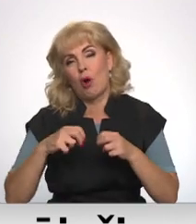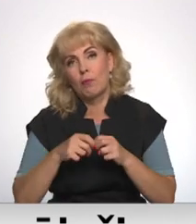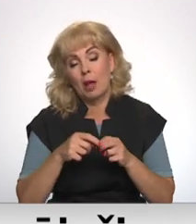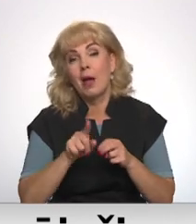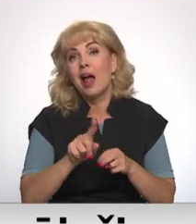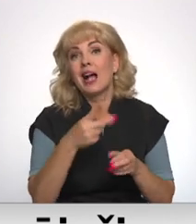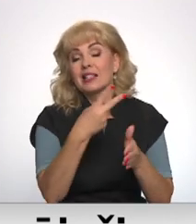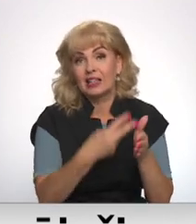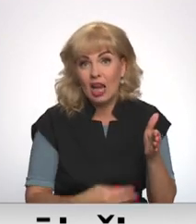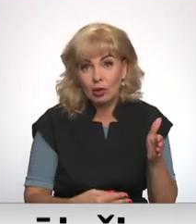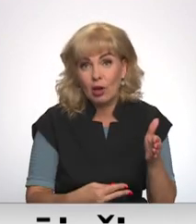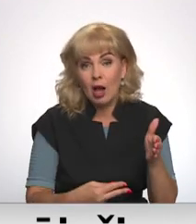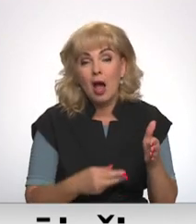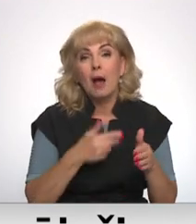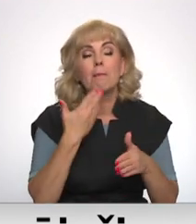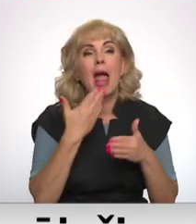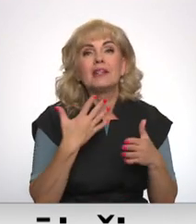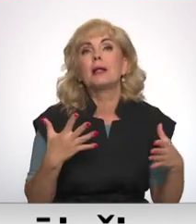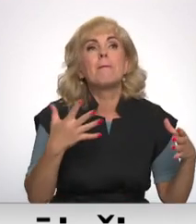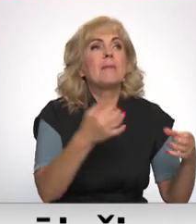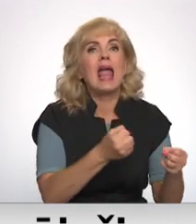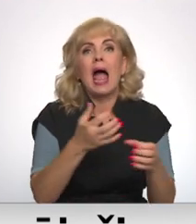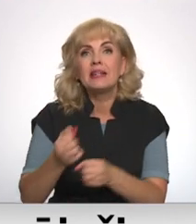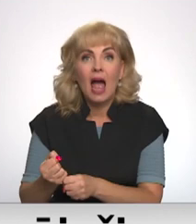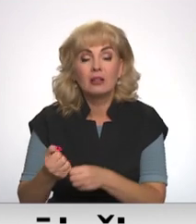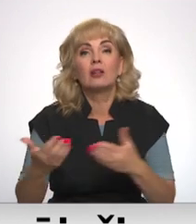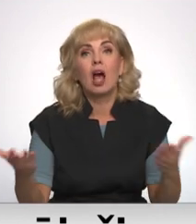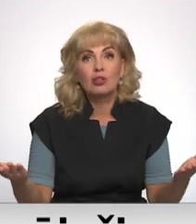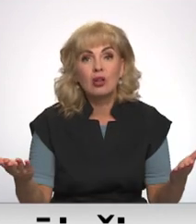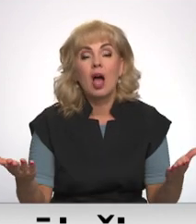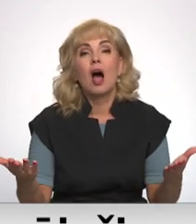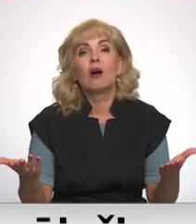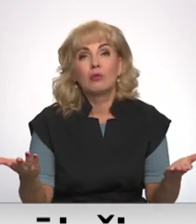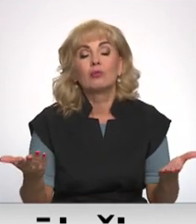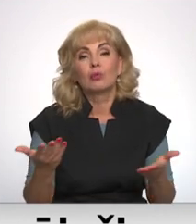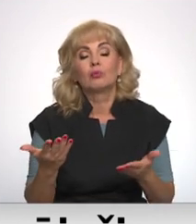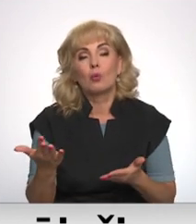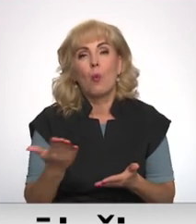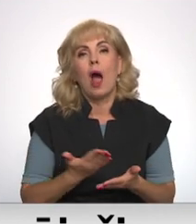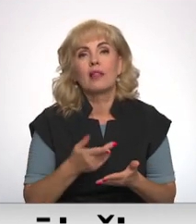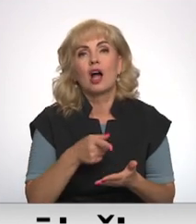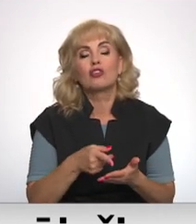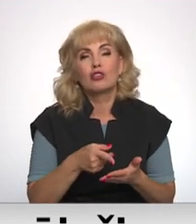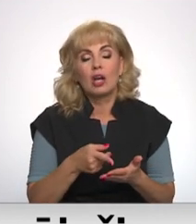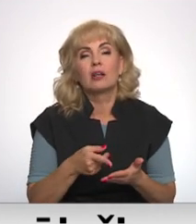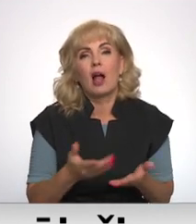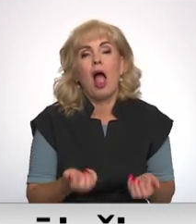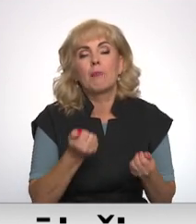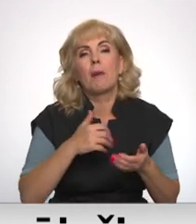viņi mēģina piecerties pie jebkura, un jebkā, un līdz ar to jūs kā glābējs varat arī nonākt šī glābjumā